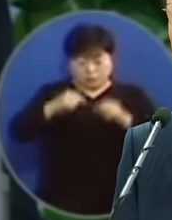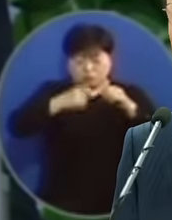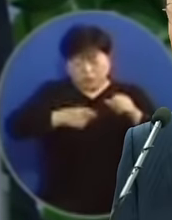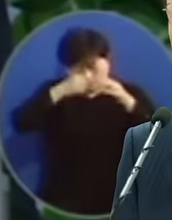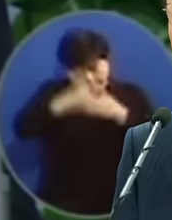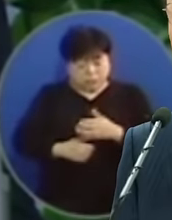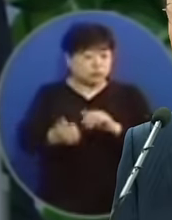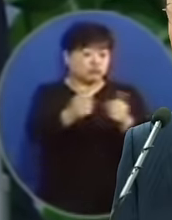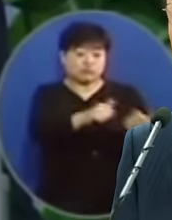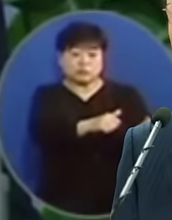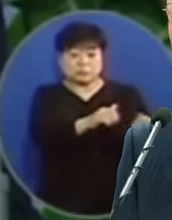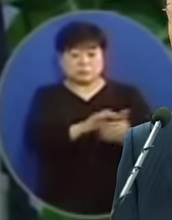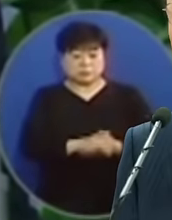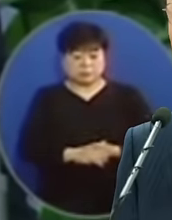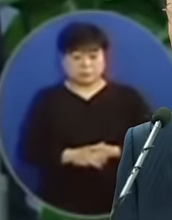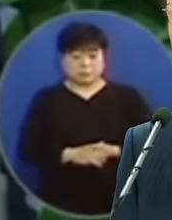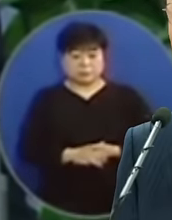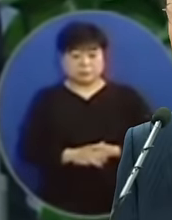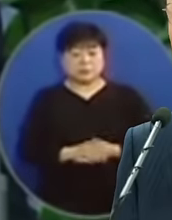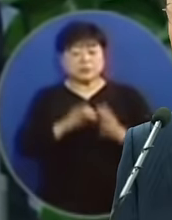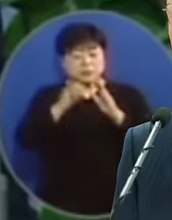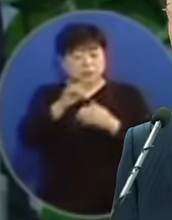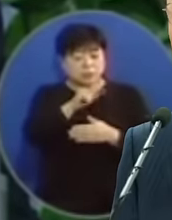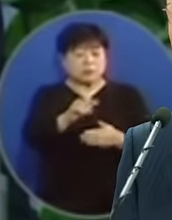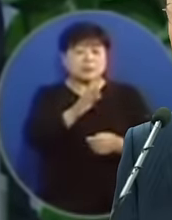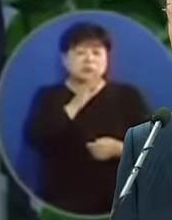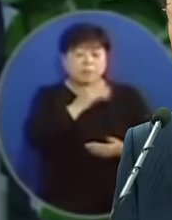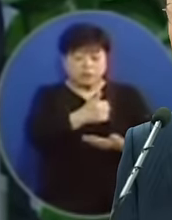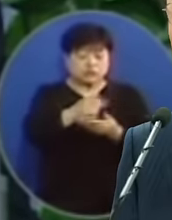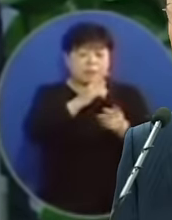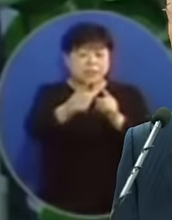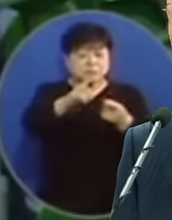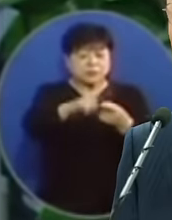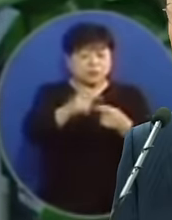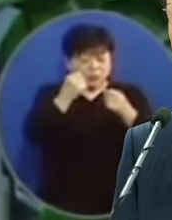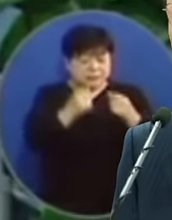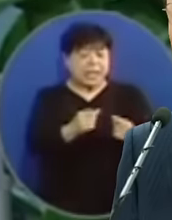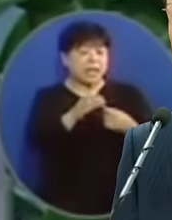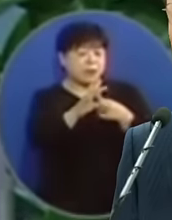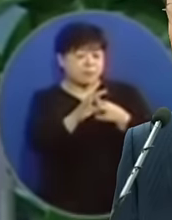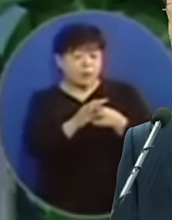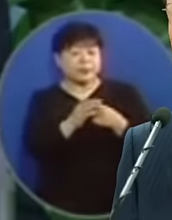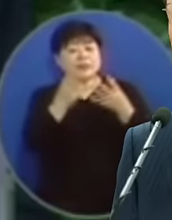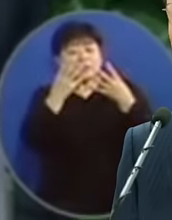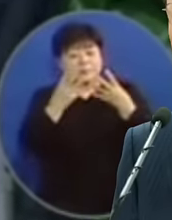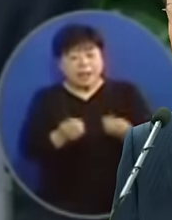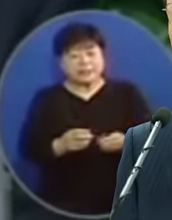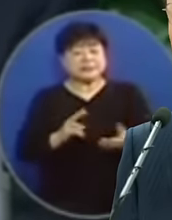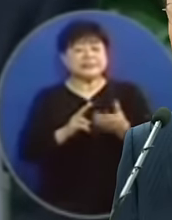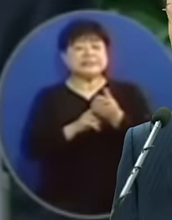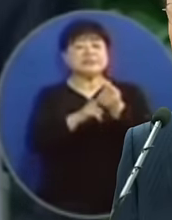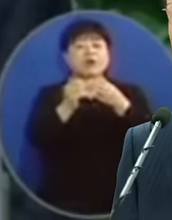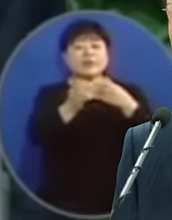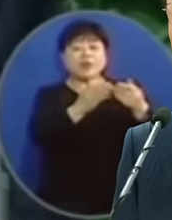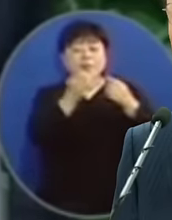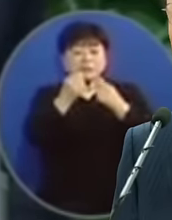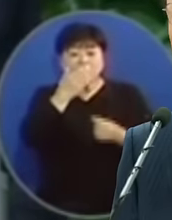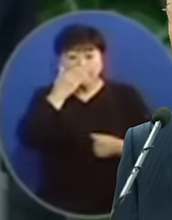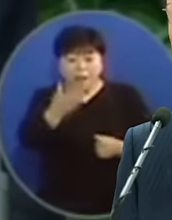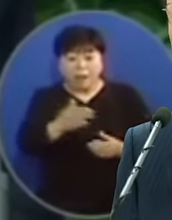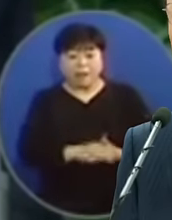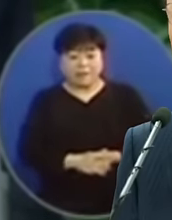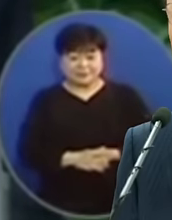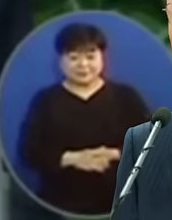우리가 이 세상에 참으로 주님 말씀대로 살면은 많은 기적을 체험하고 살 수 있는